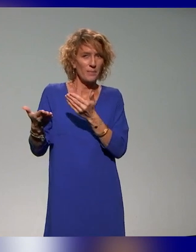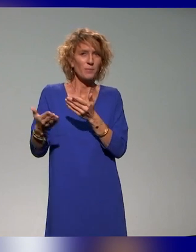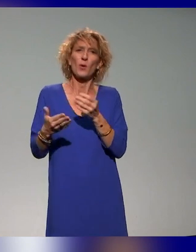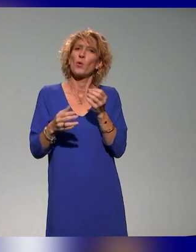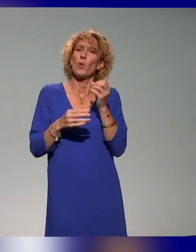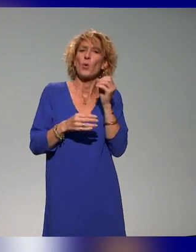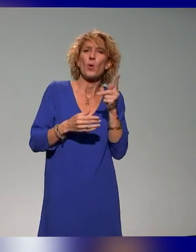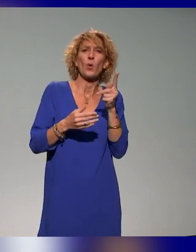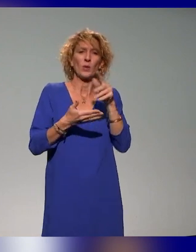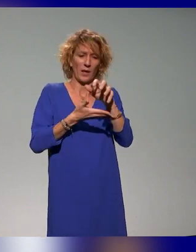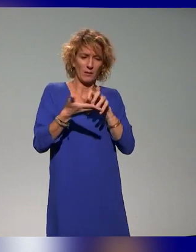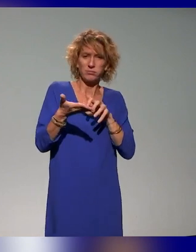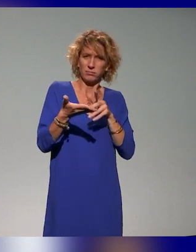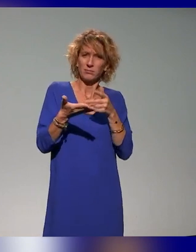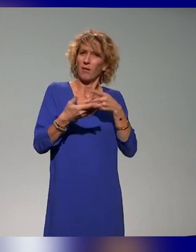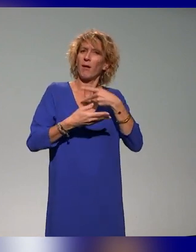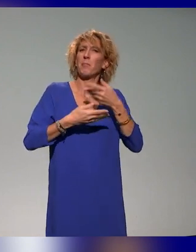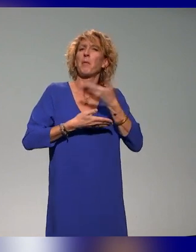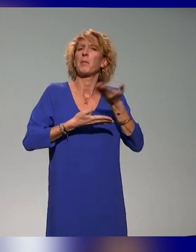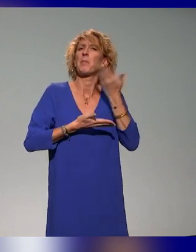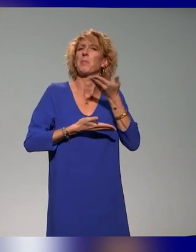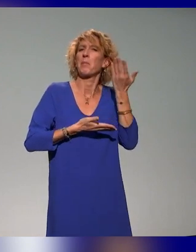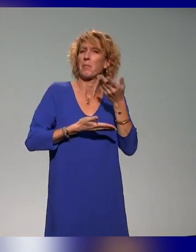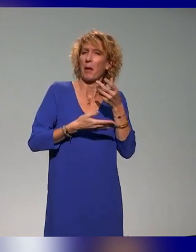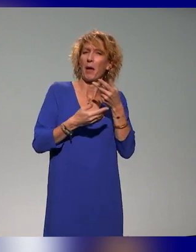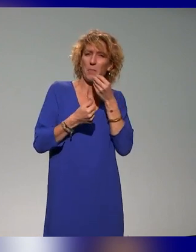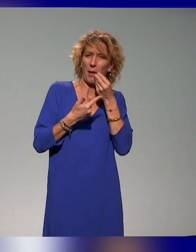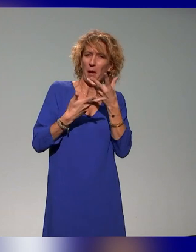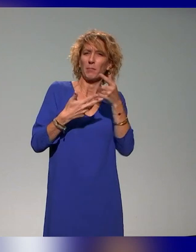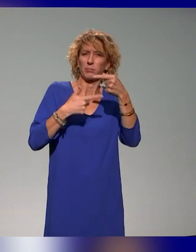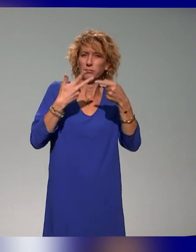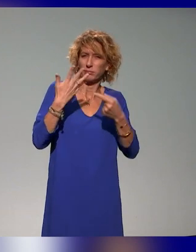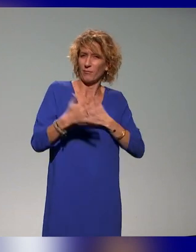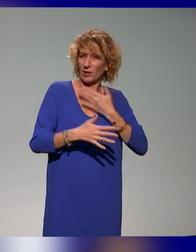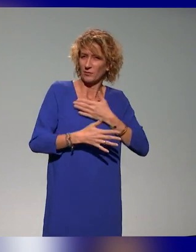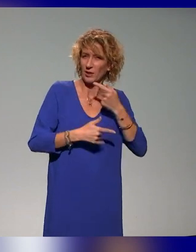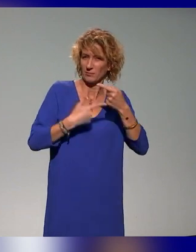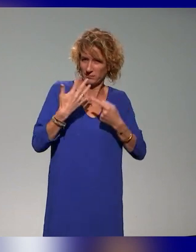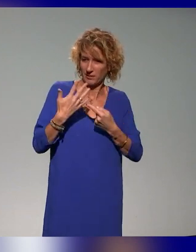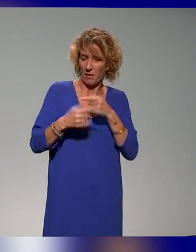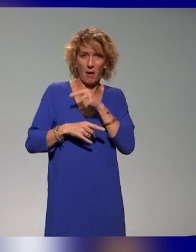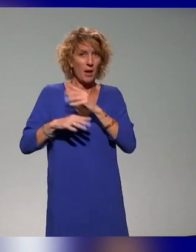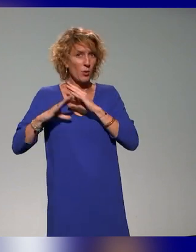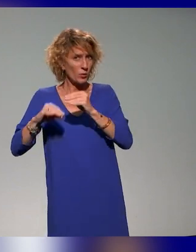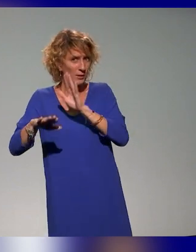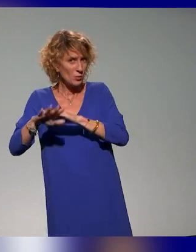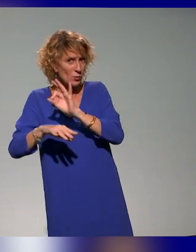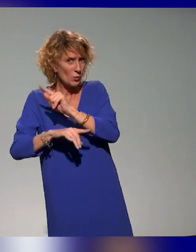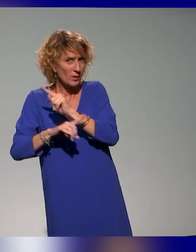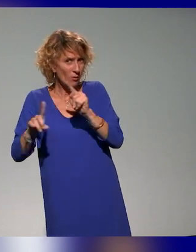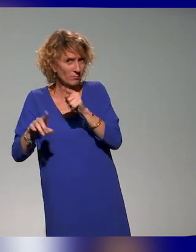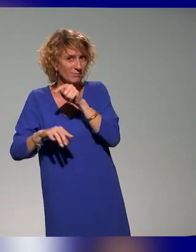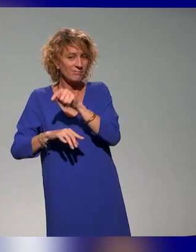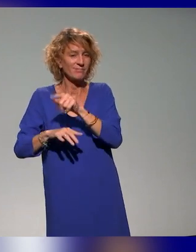se transformaient en réalité. Donc, elle va maintenant nous retracer un petit peu l'historique et